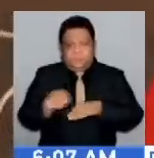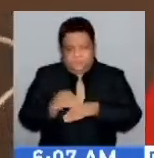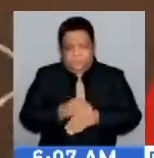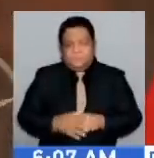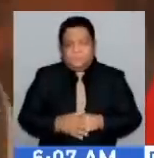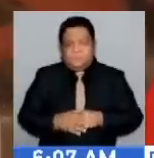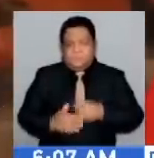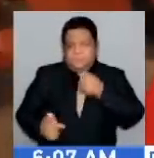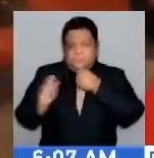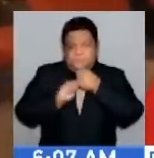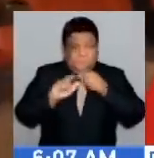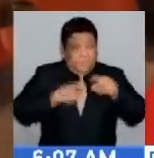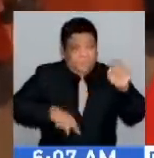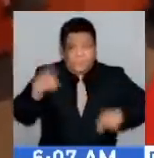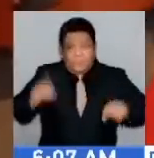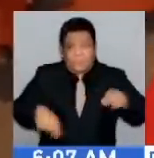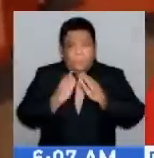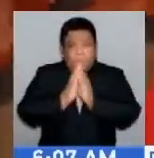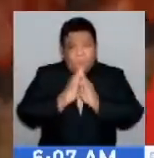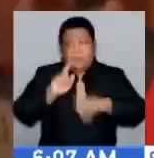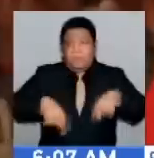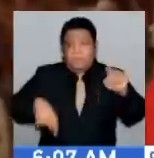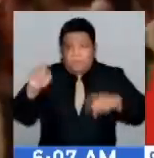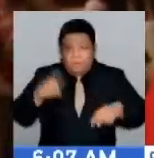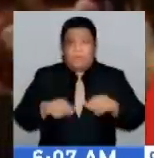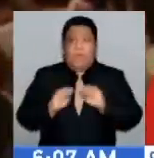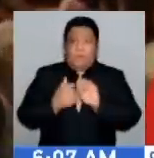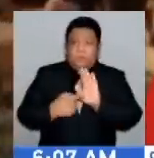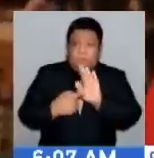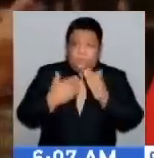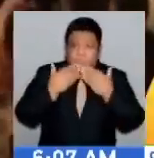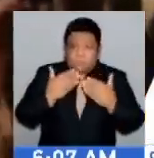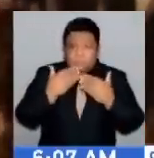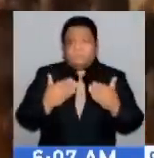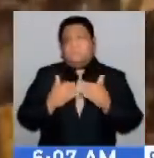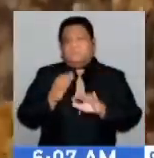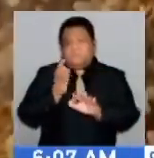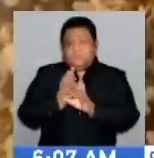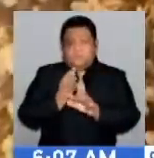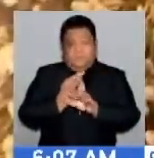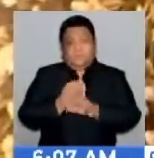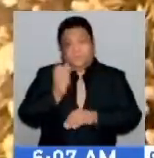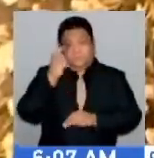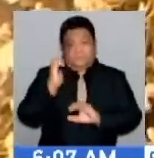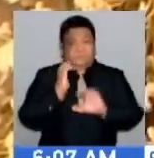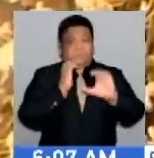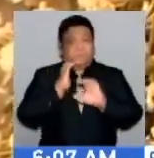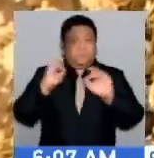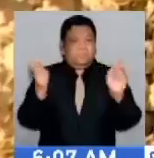ipinagpapasalamat, kahilingan at pagpapakita ng panata. Pinagbubuklod ng pagdiriwang ng itim na Nazareno ang mga deboto sa